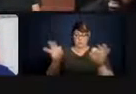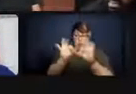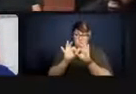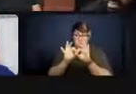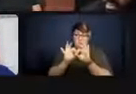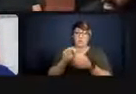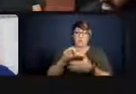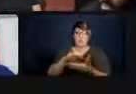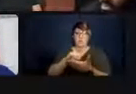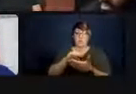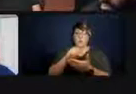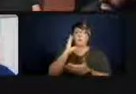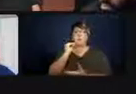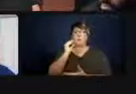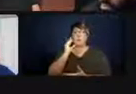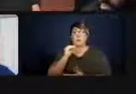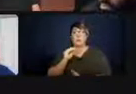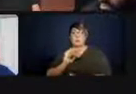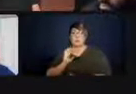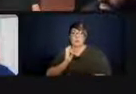لويسفيل. طبعا نود أن